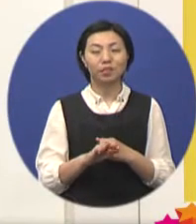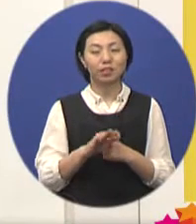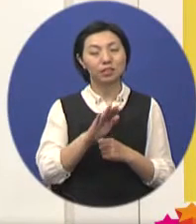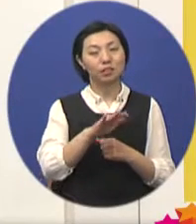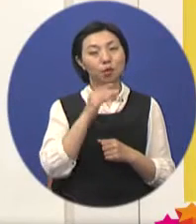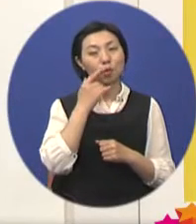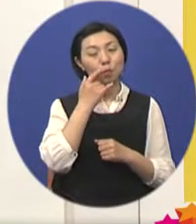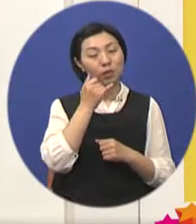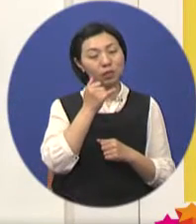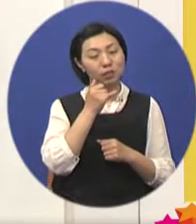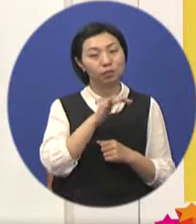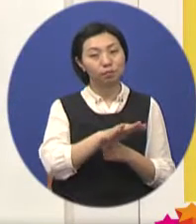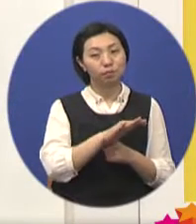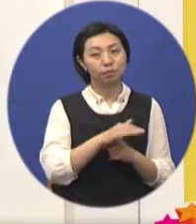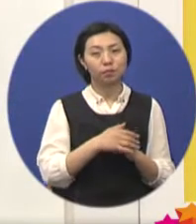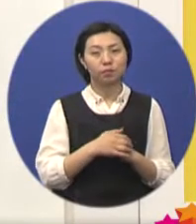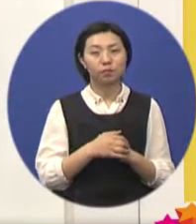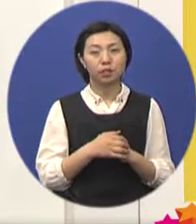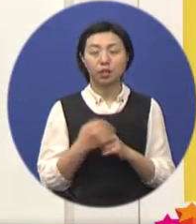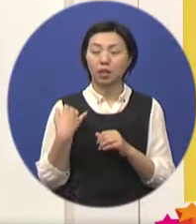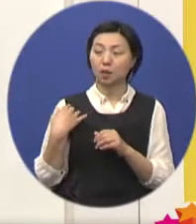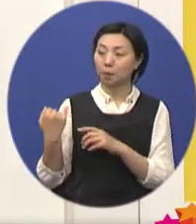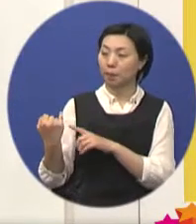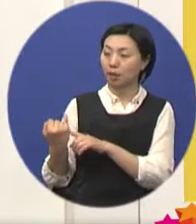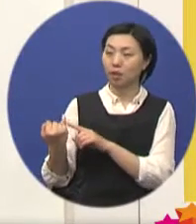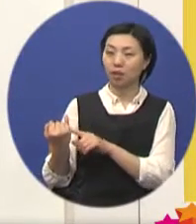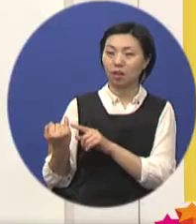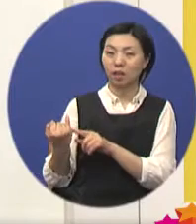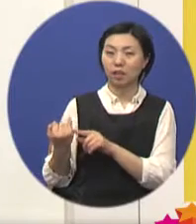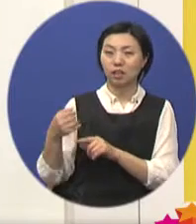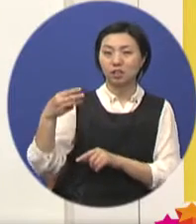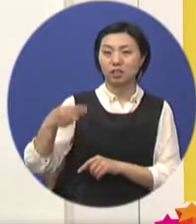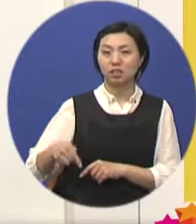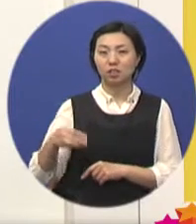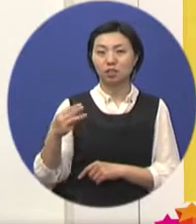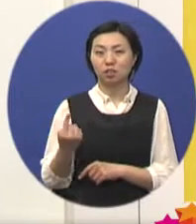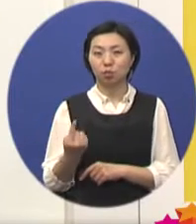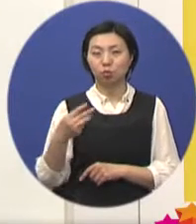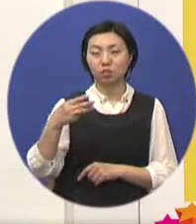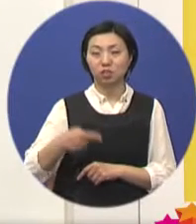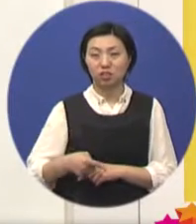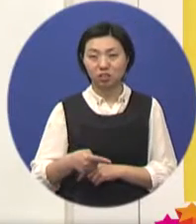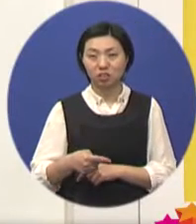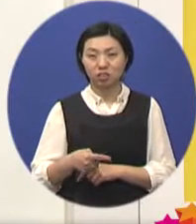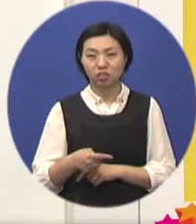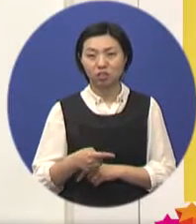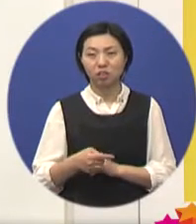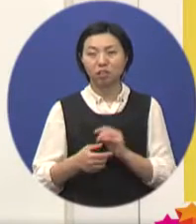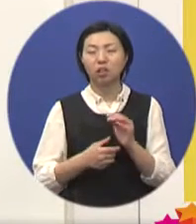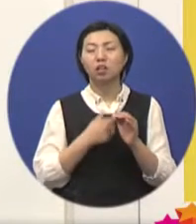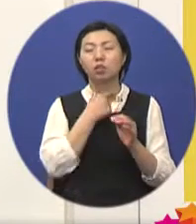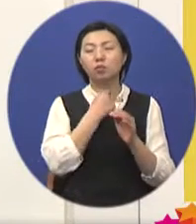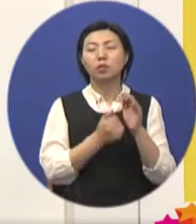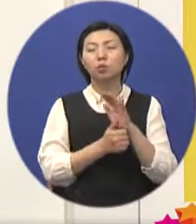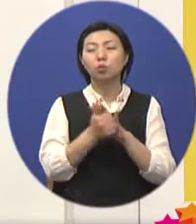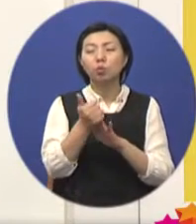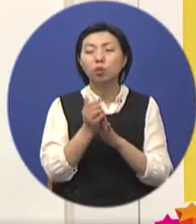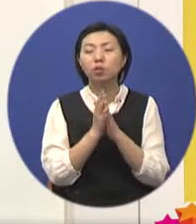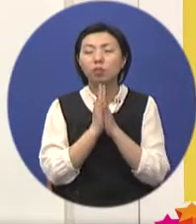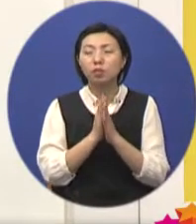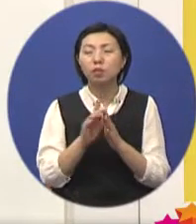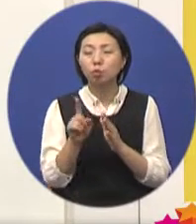네. 우리 옆에 짝꿍 트로트 천사 네. 이효정 씨는요. 네. 소원이 있다면 뭐요?라고 내가 물었더니는